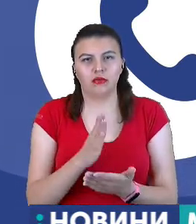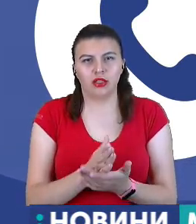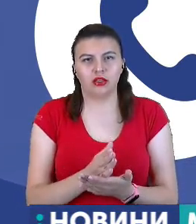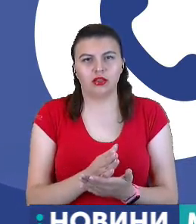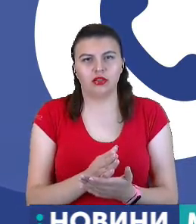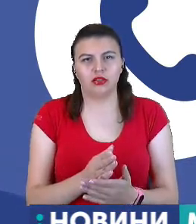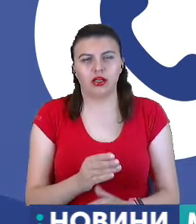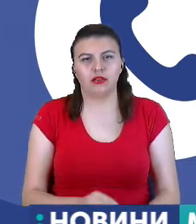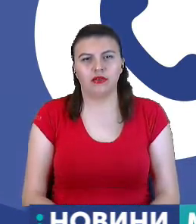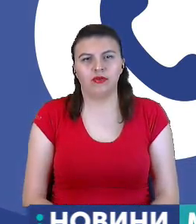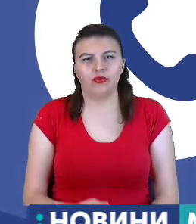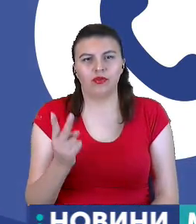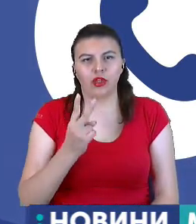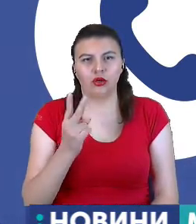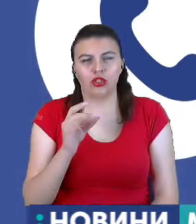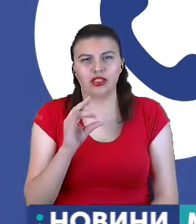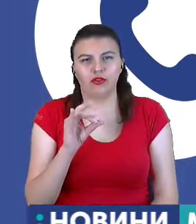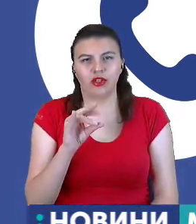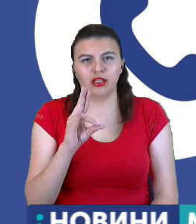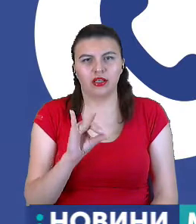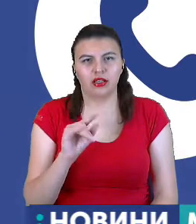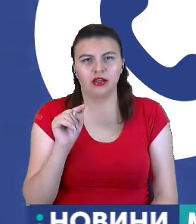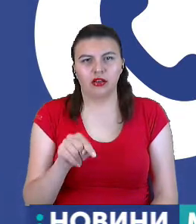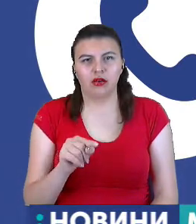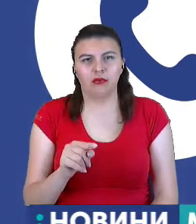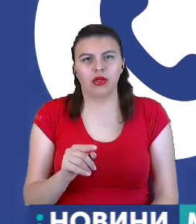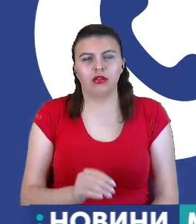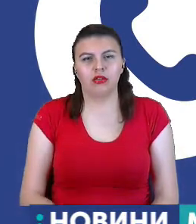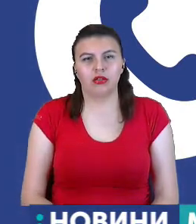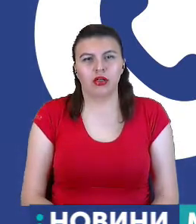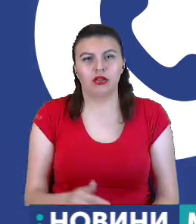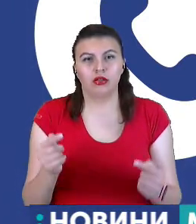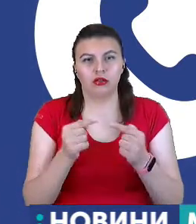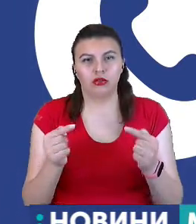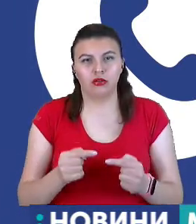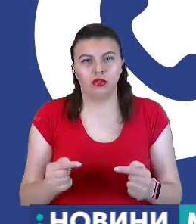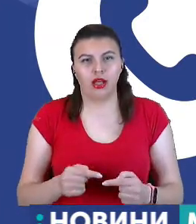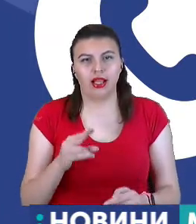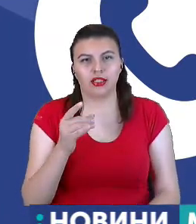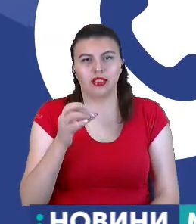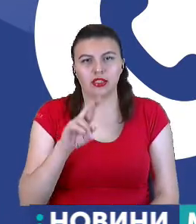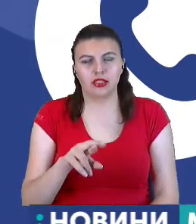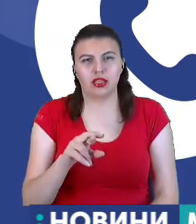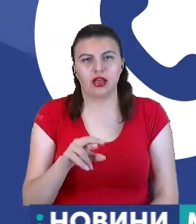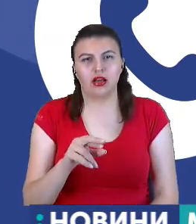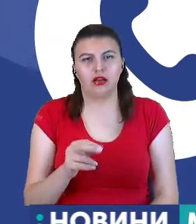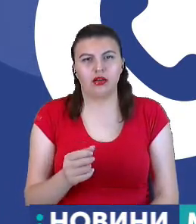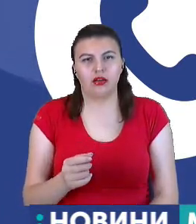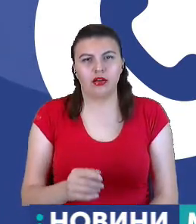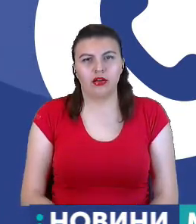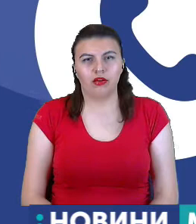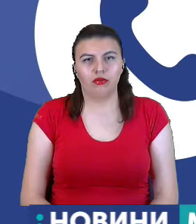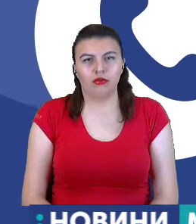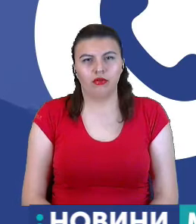склад вторичної сировини, де согласно ліцензії, де вони виявили у нас не